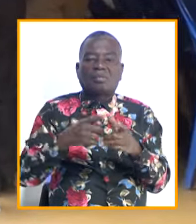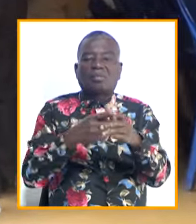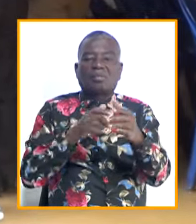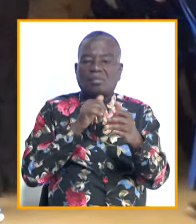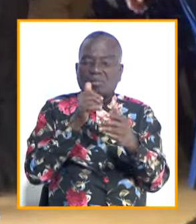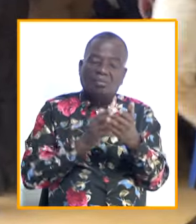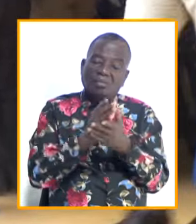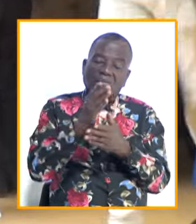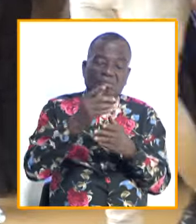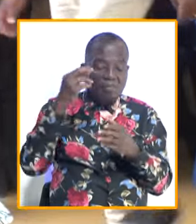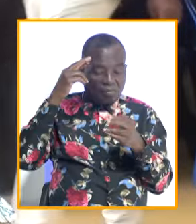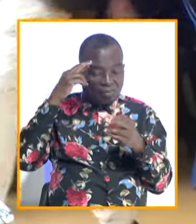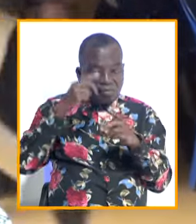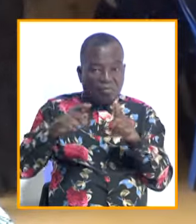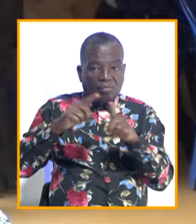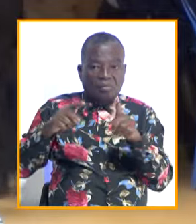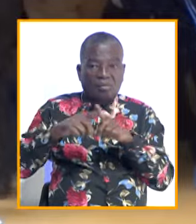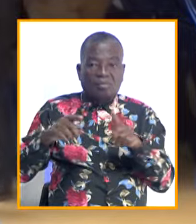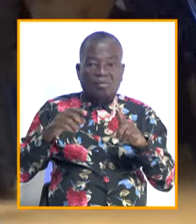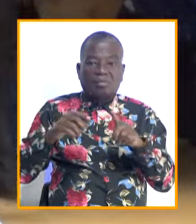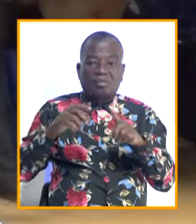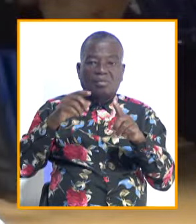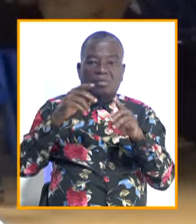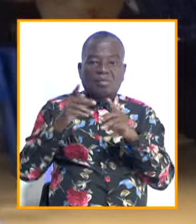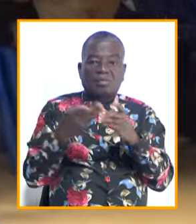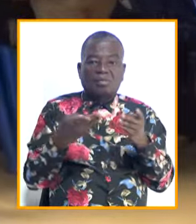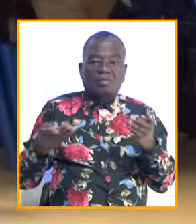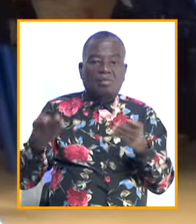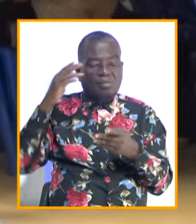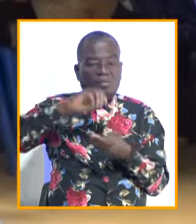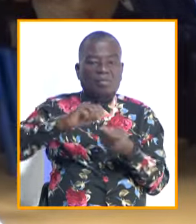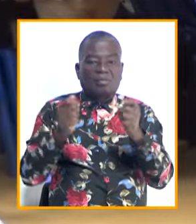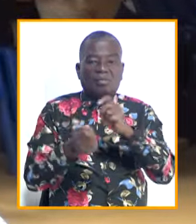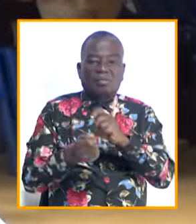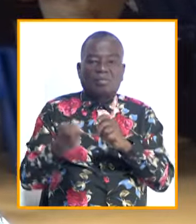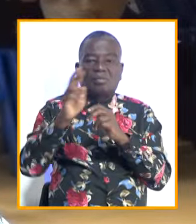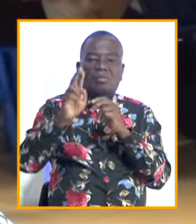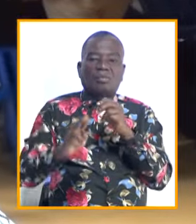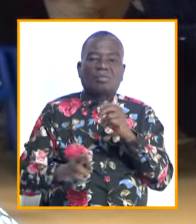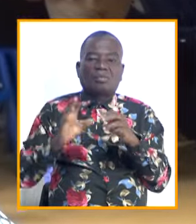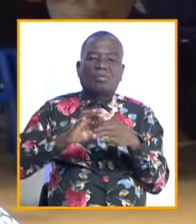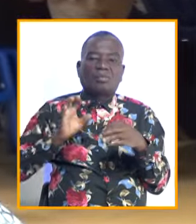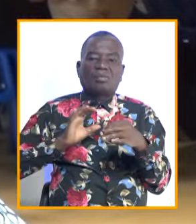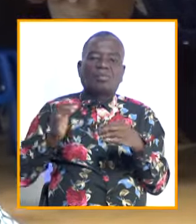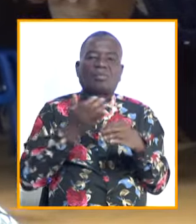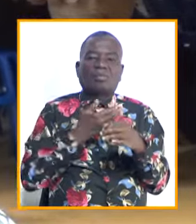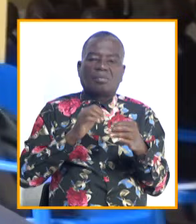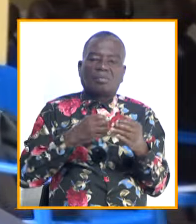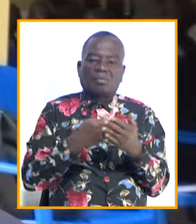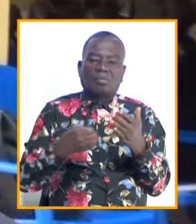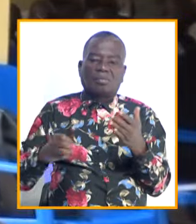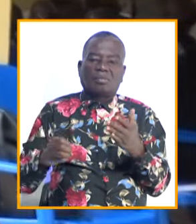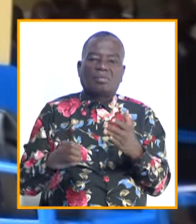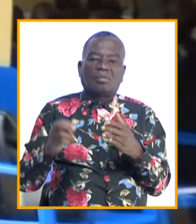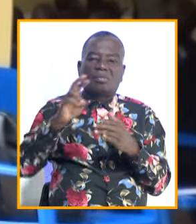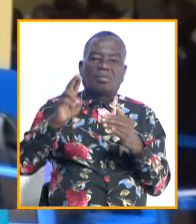pouvoir réfléchir aux différentes stratégies pour améliorer le résultat de nos élèves.